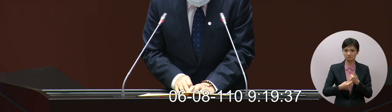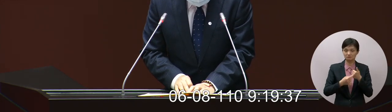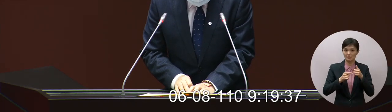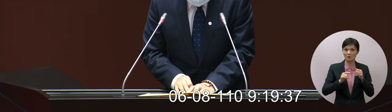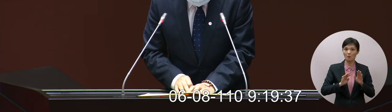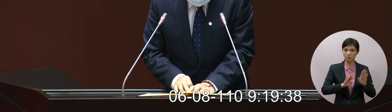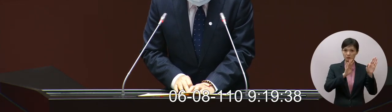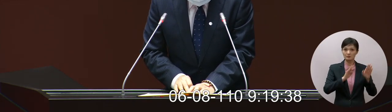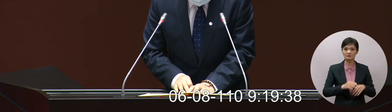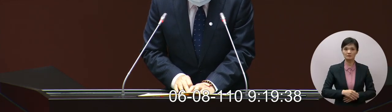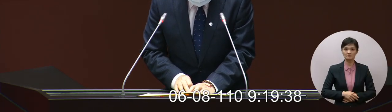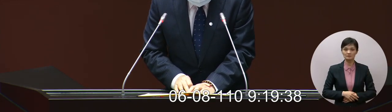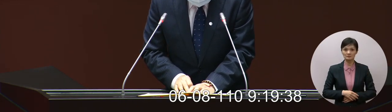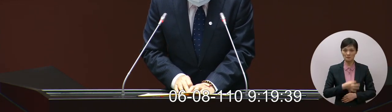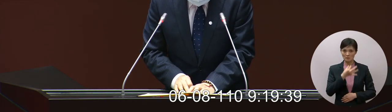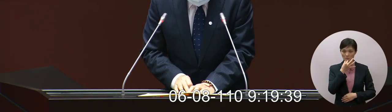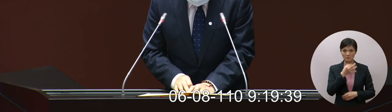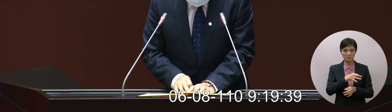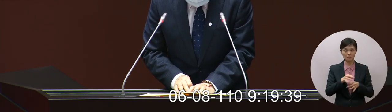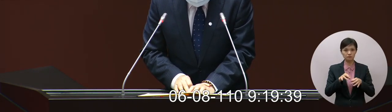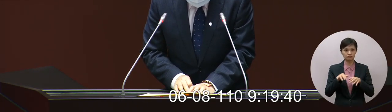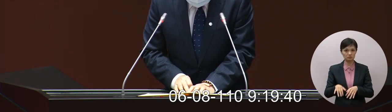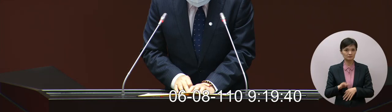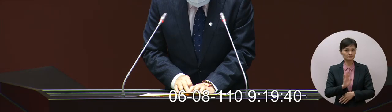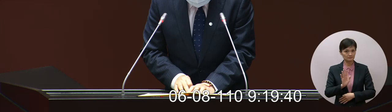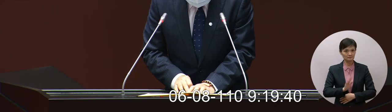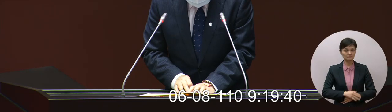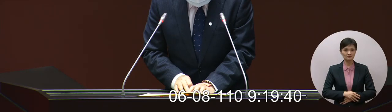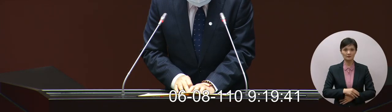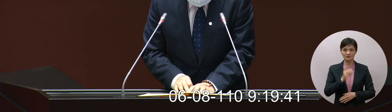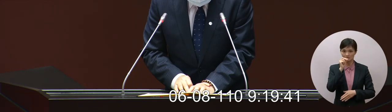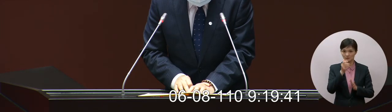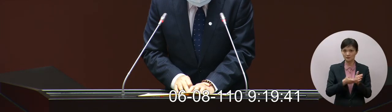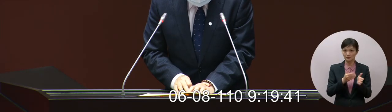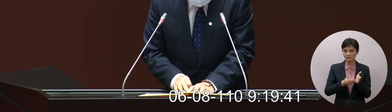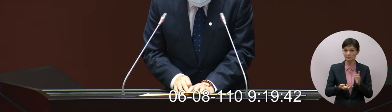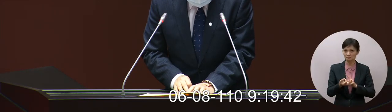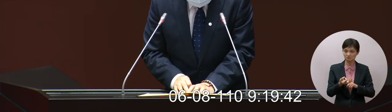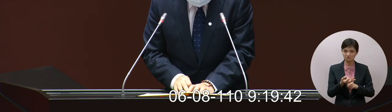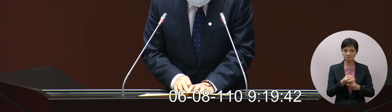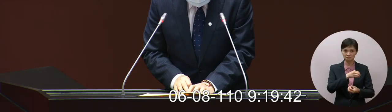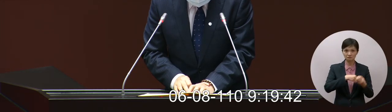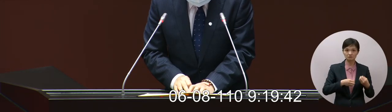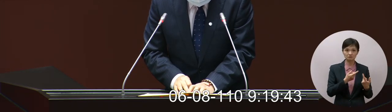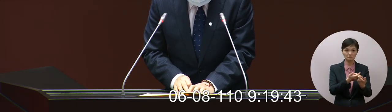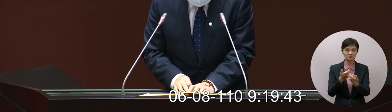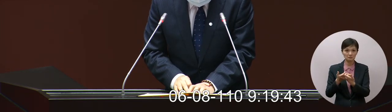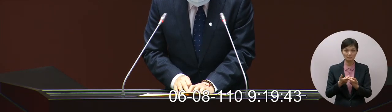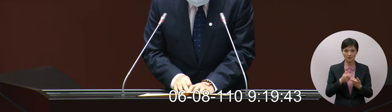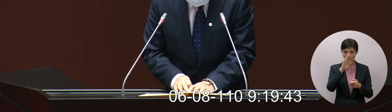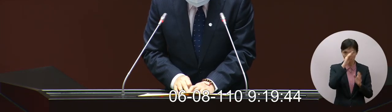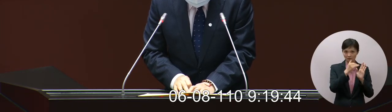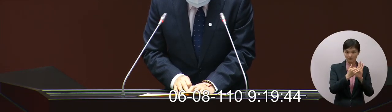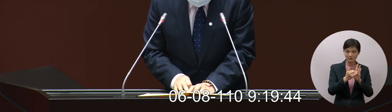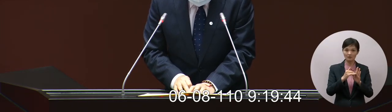费，避免经济衰退。我国亦编列特别预算，支应各项防疫、纾困及振兴措施。